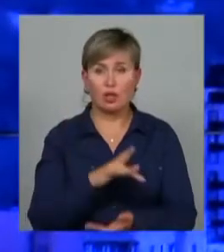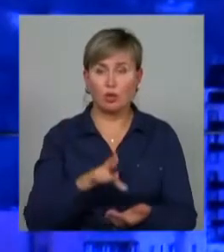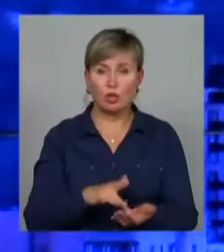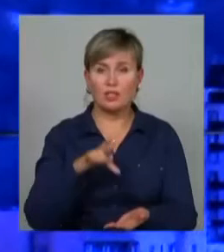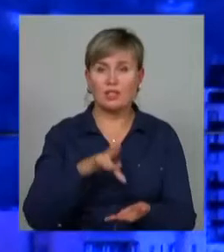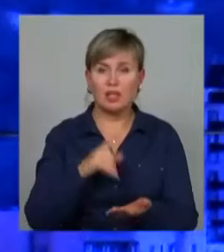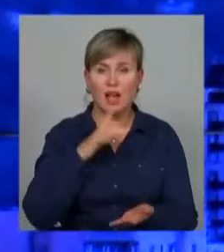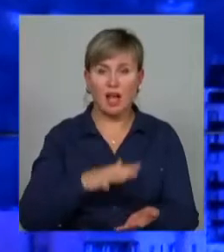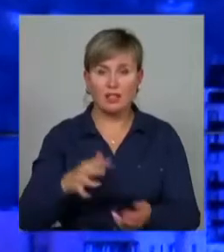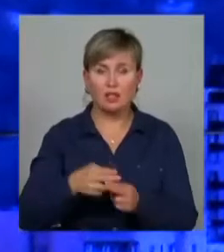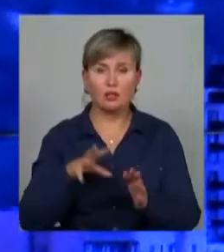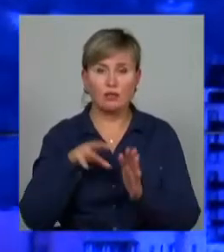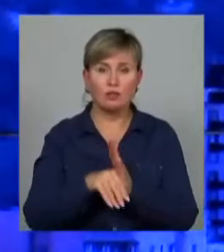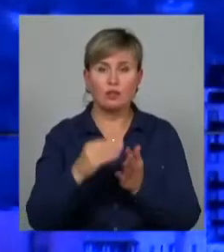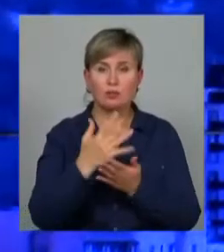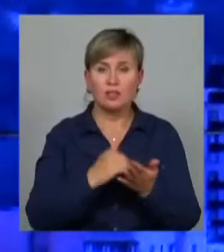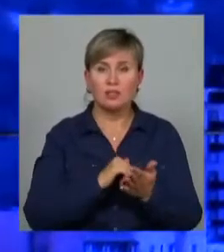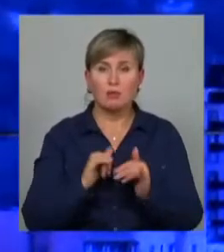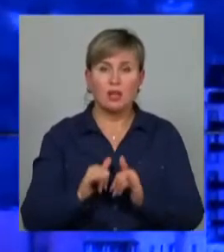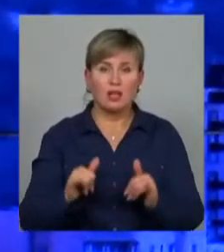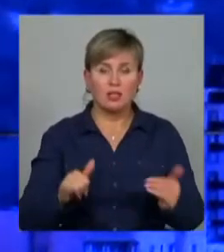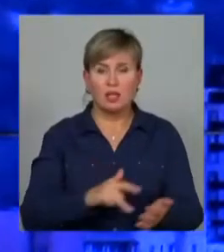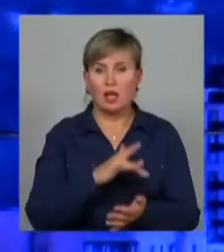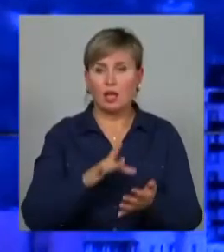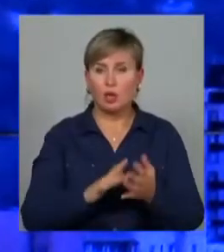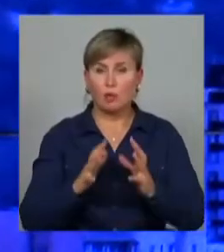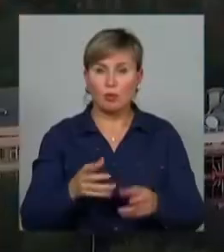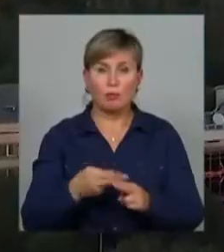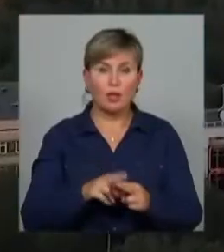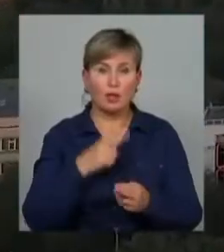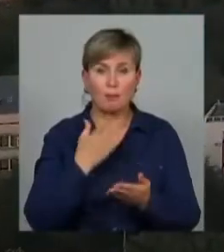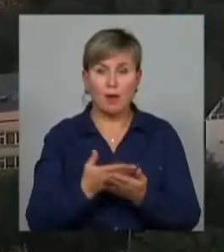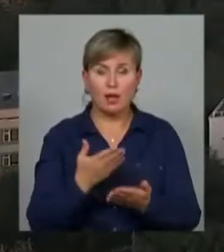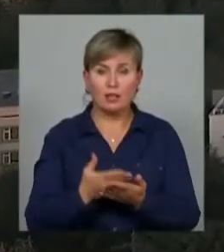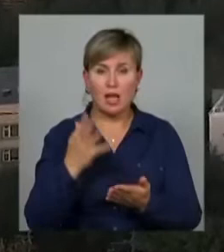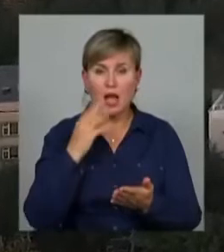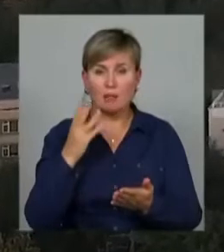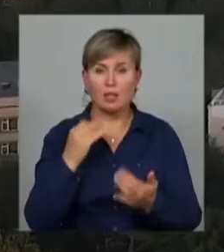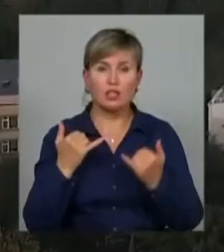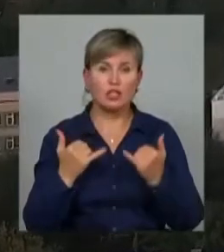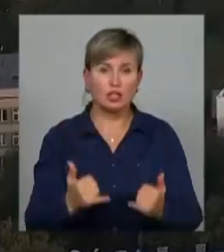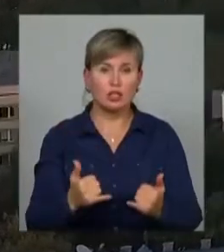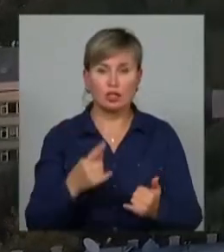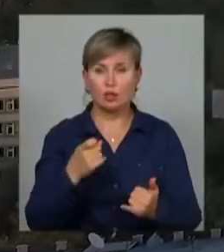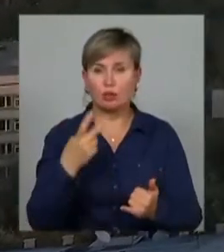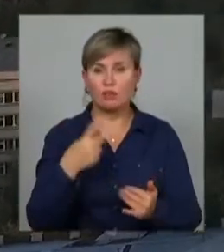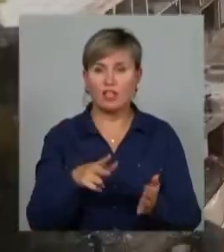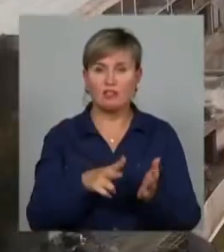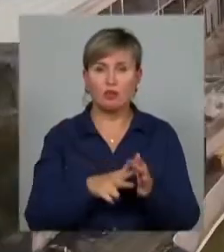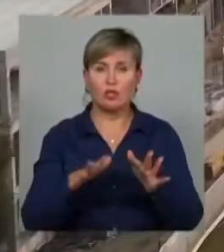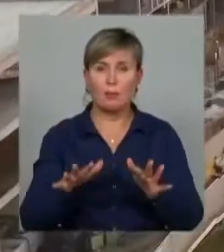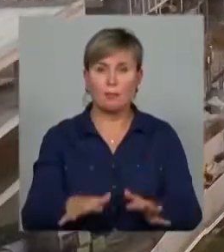Центральной Азии, который вошел в список самых развитых городов мира. По этим показателям южная столица сейчас на 128-м